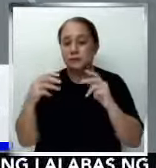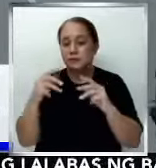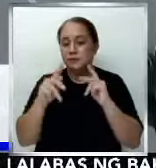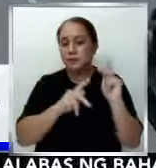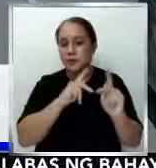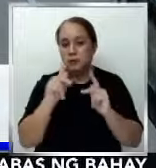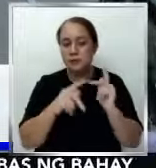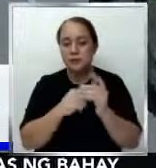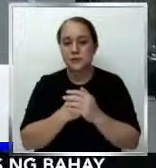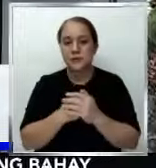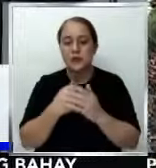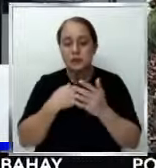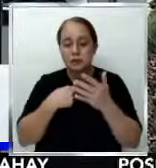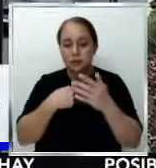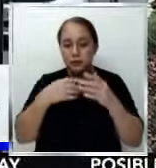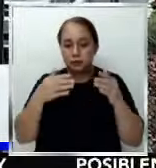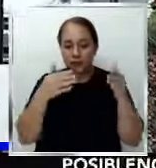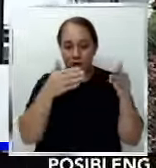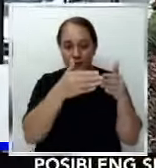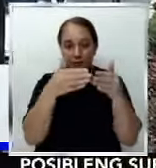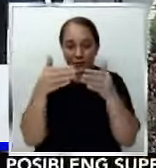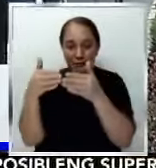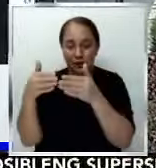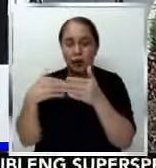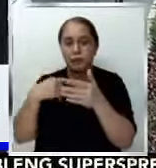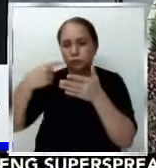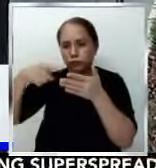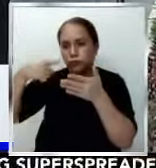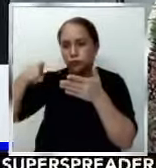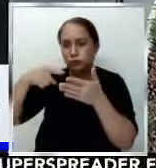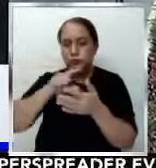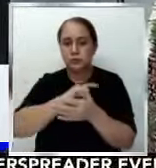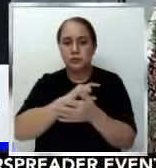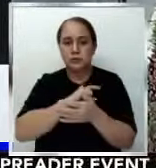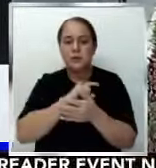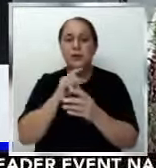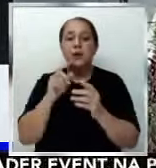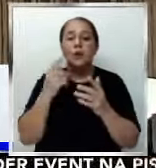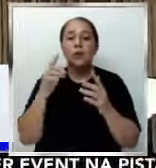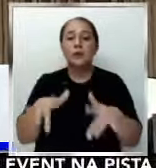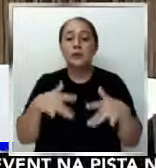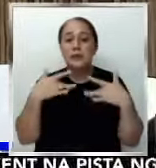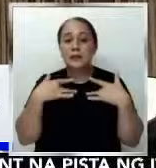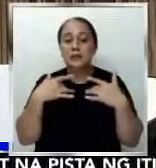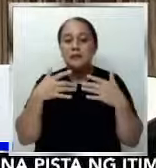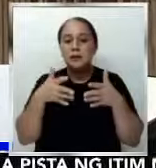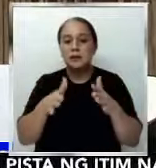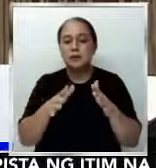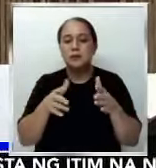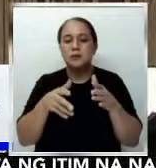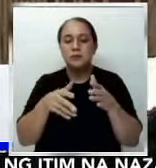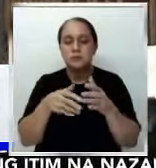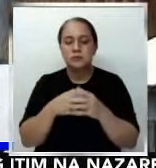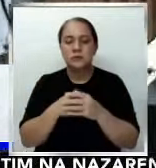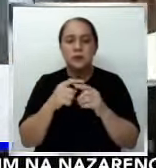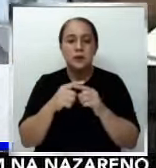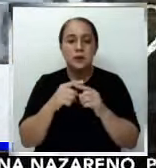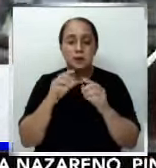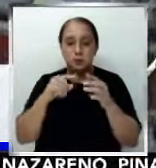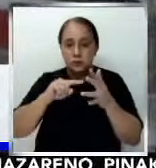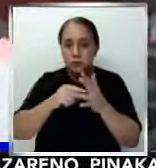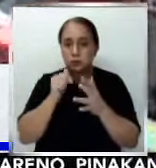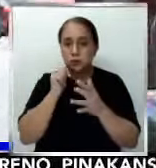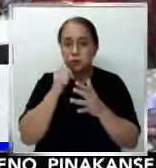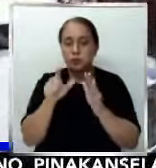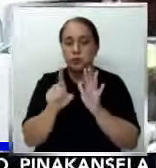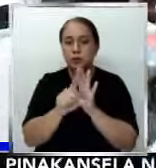kanto ng mga isasarang kalsada at tanging mga residente at bibili lamang ng essential goods ang palulusutin. Simula naman bukas, pagbabawalan